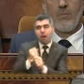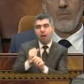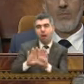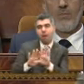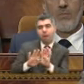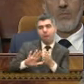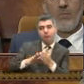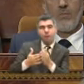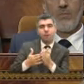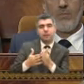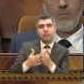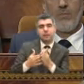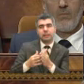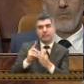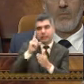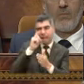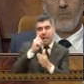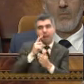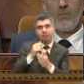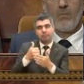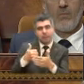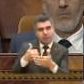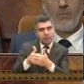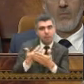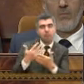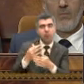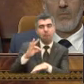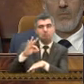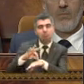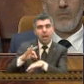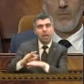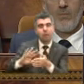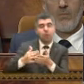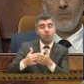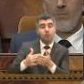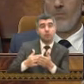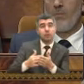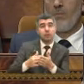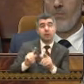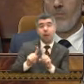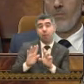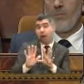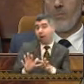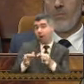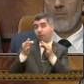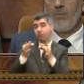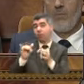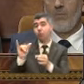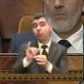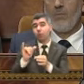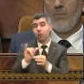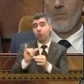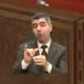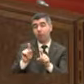ومنها حوادث الشغل والامراض المهنيه. والاثبات الحادث ديال الشغل لابد من المرور عبر مساطر،